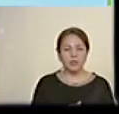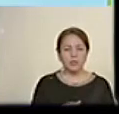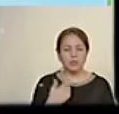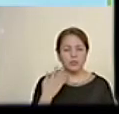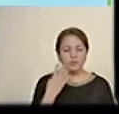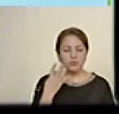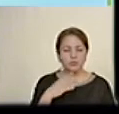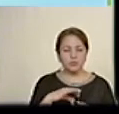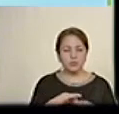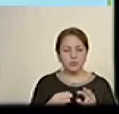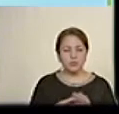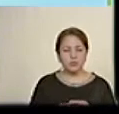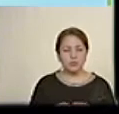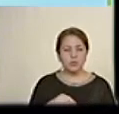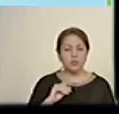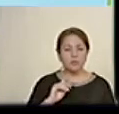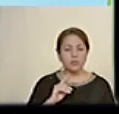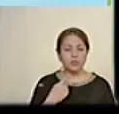четвертое предложение.